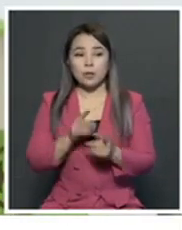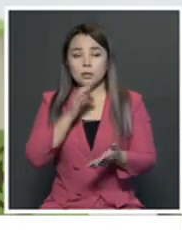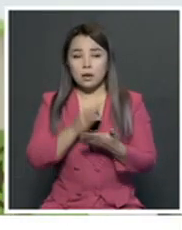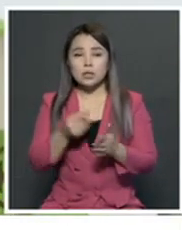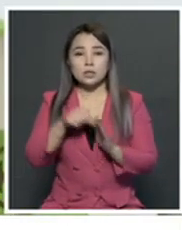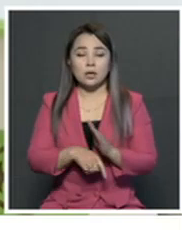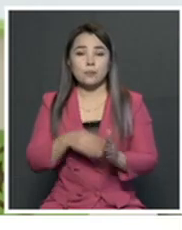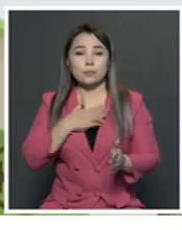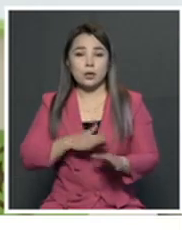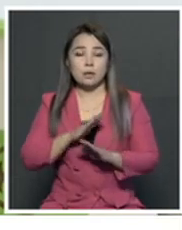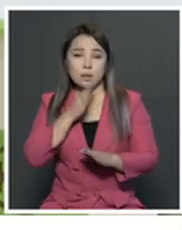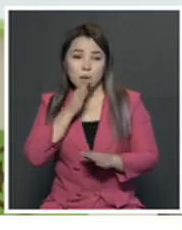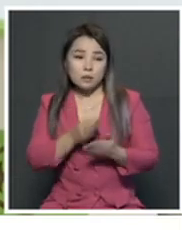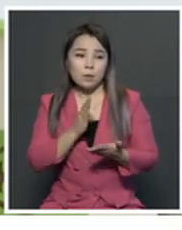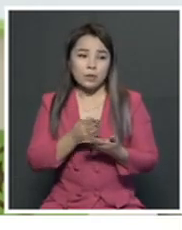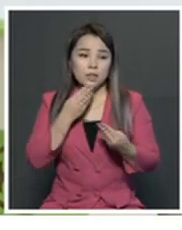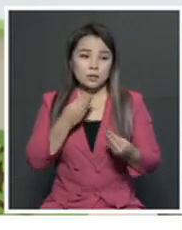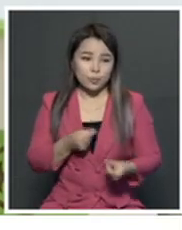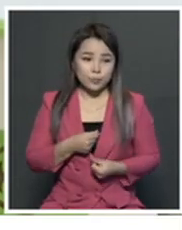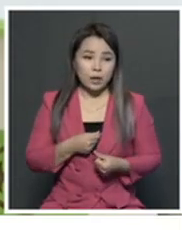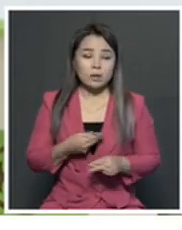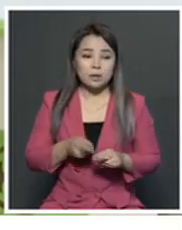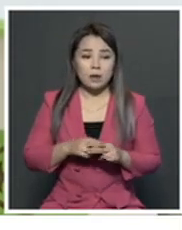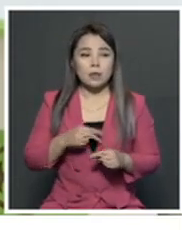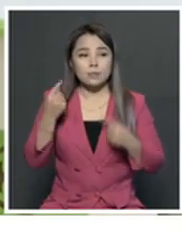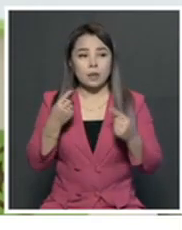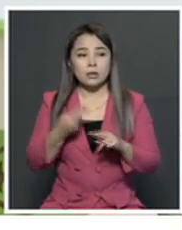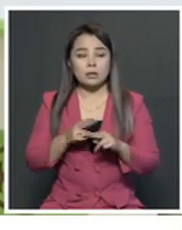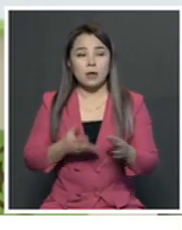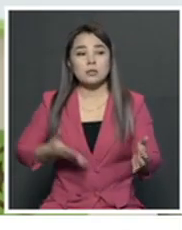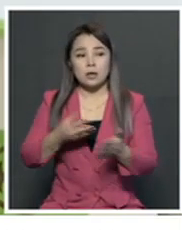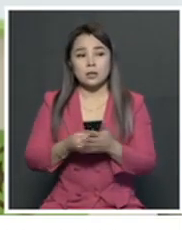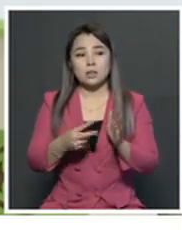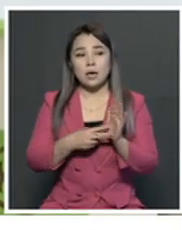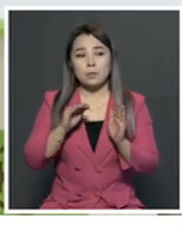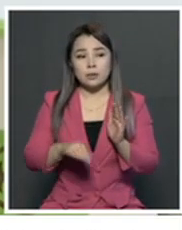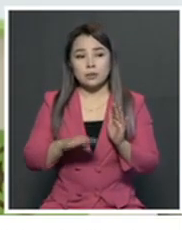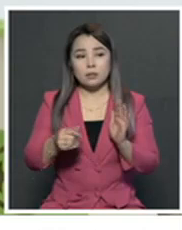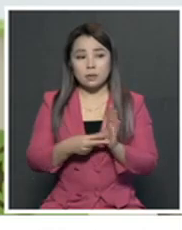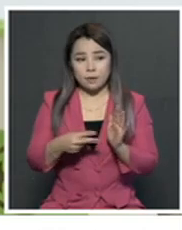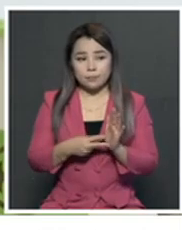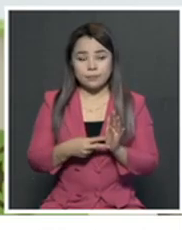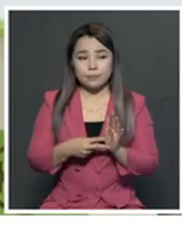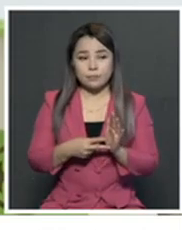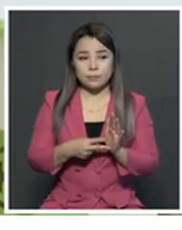талаптары ішінара қанағаттандырылды. Моральдық зиянның өтемақысы ретінде 800 мың теңге